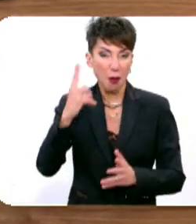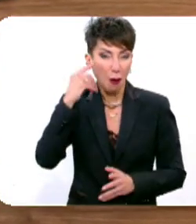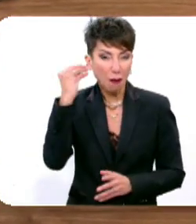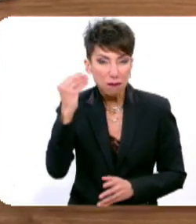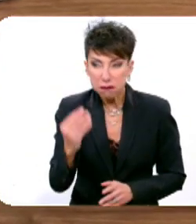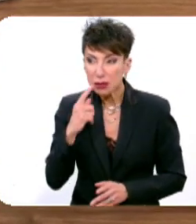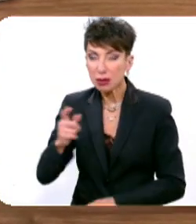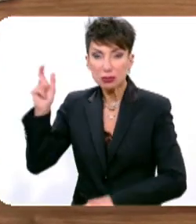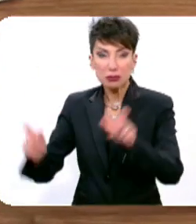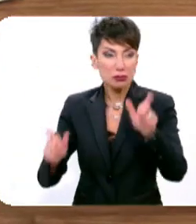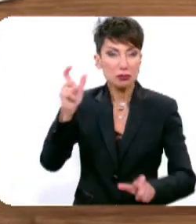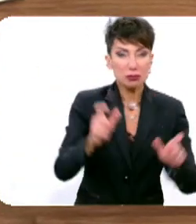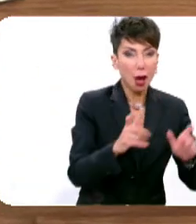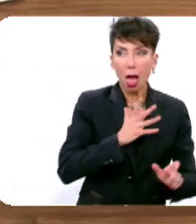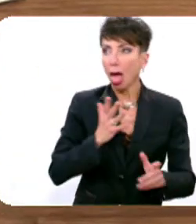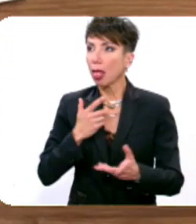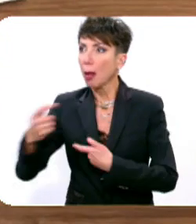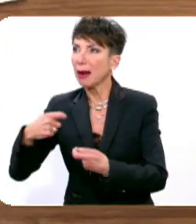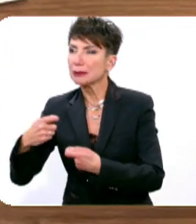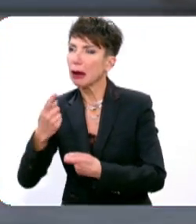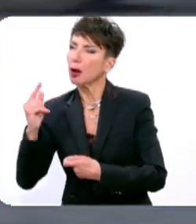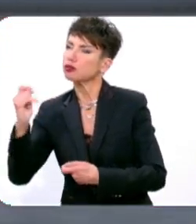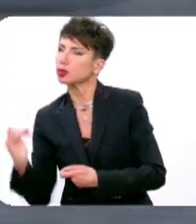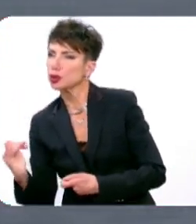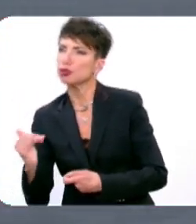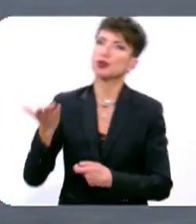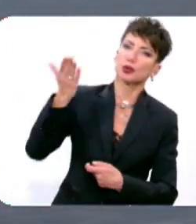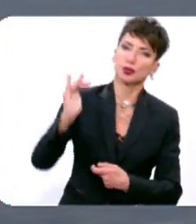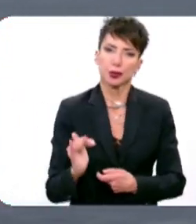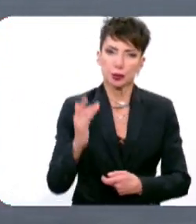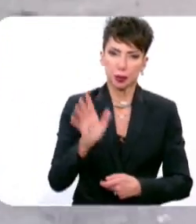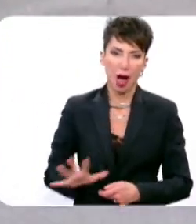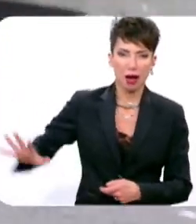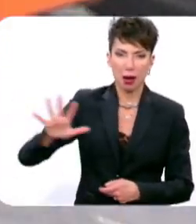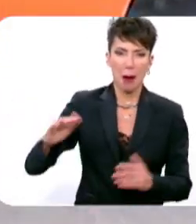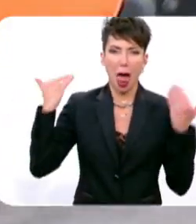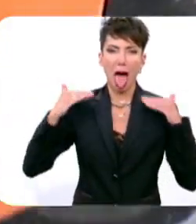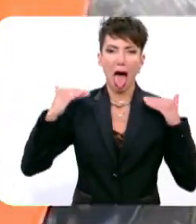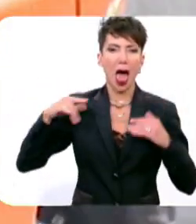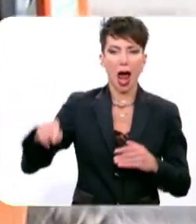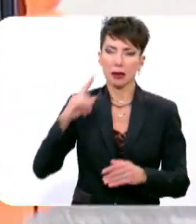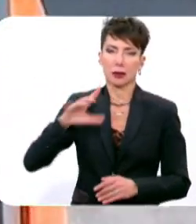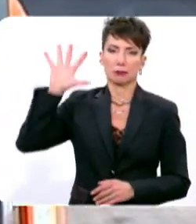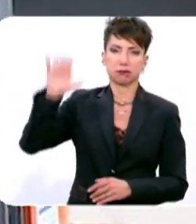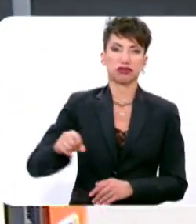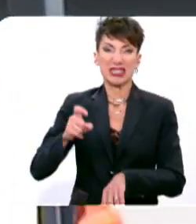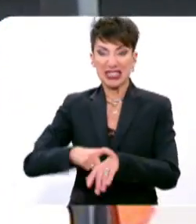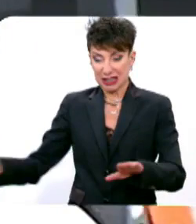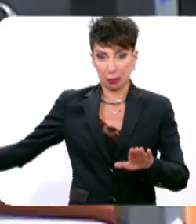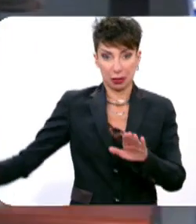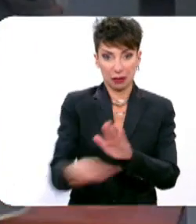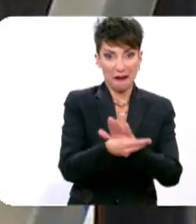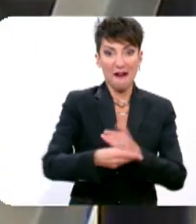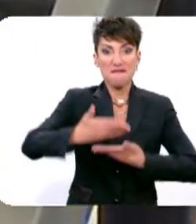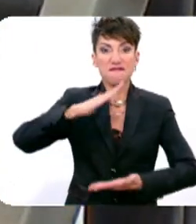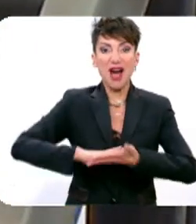τον 63χρονο υπάλληλο της Περιφερειακής Ενότητας στην Εύβοια, ο οποίος συνέλθει επ' αυτοφόρο την ώρα που έπαιρνε φάκελο με χρήματα